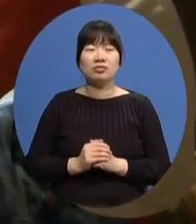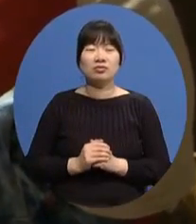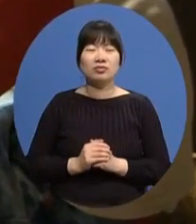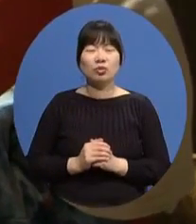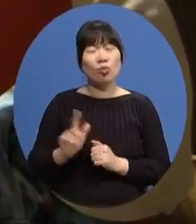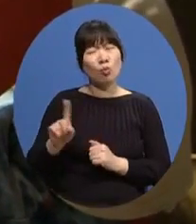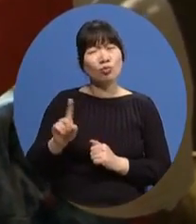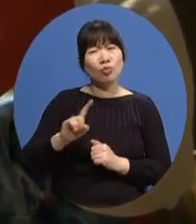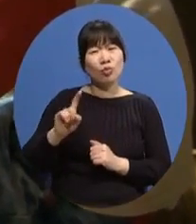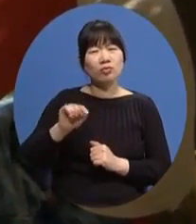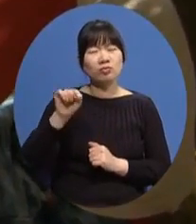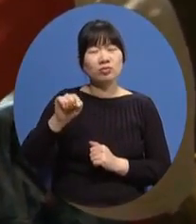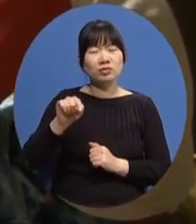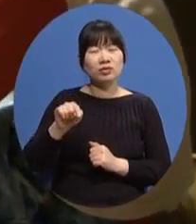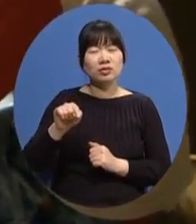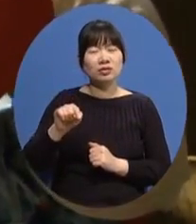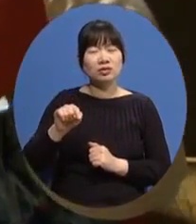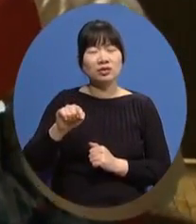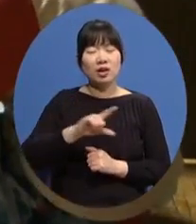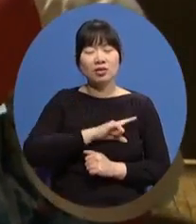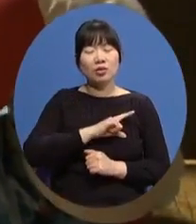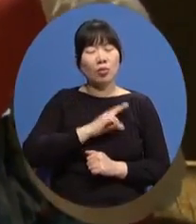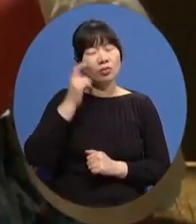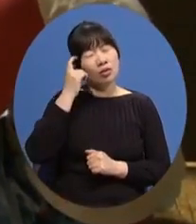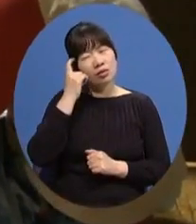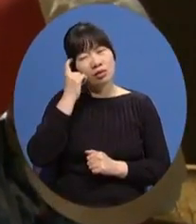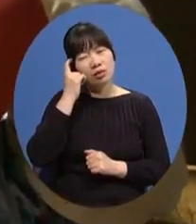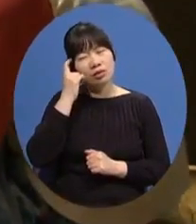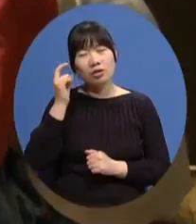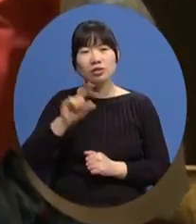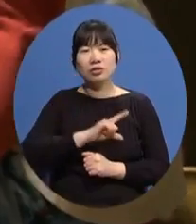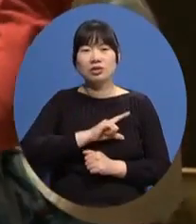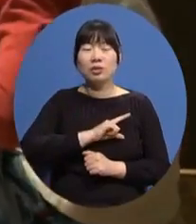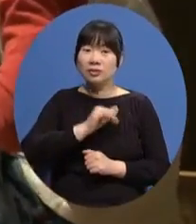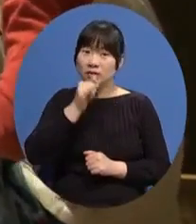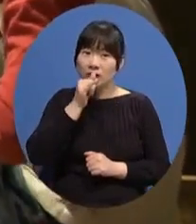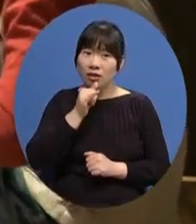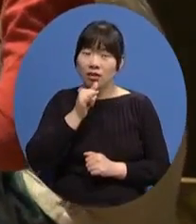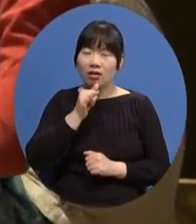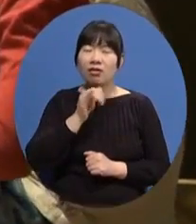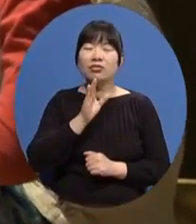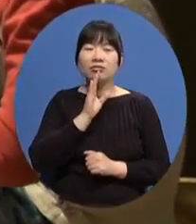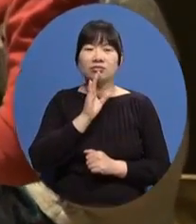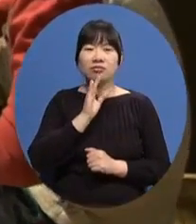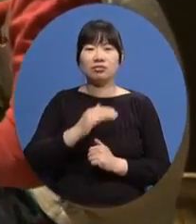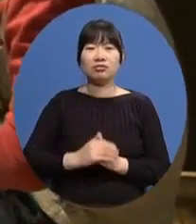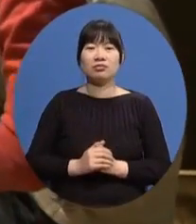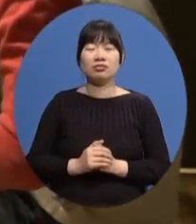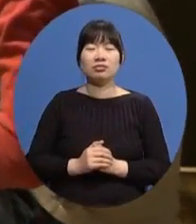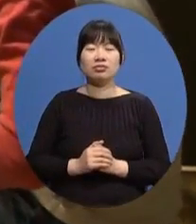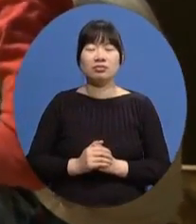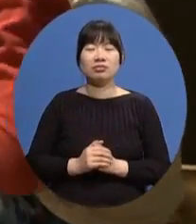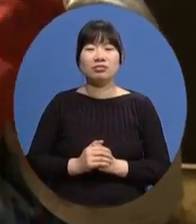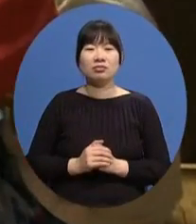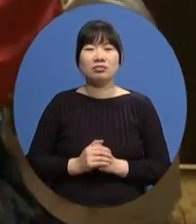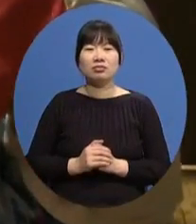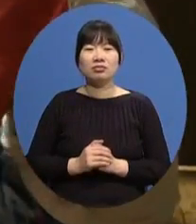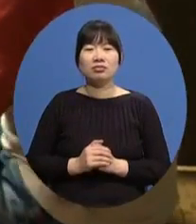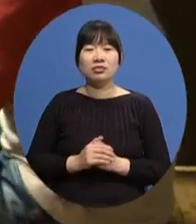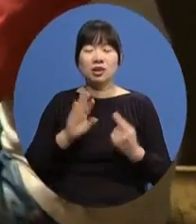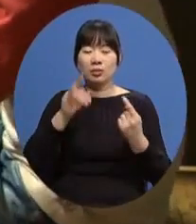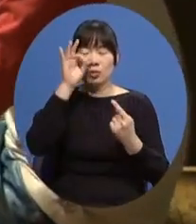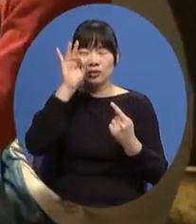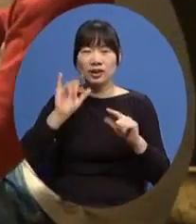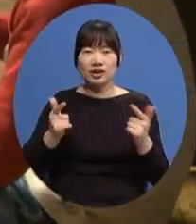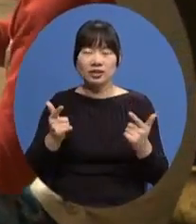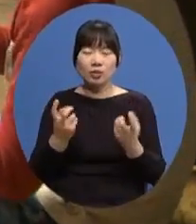뭐더라 이거? 이름을 생각은 안 하네. 아, 이거 이름 있는 거야? 네. 이름은 있는데 이런 거 한 번도 안 봤는데